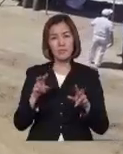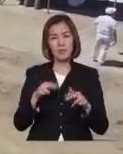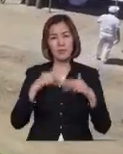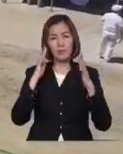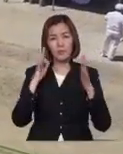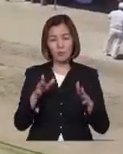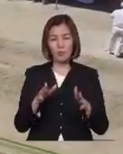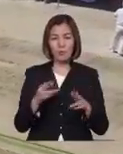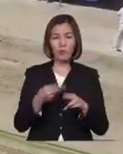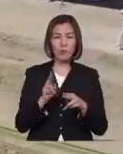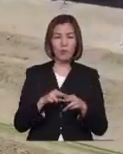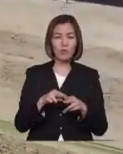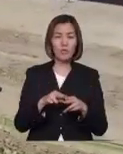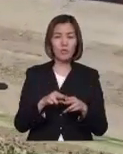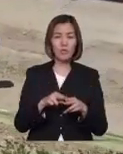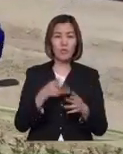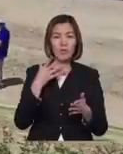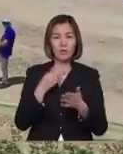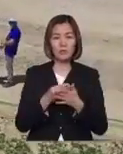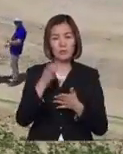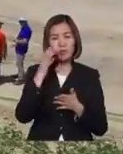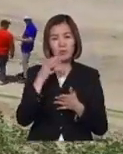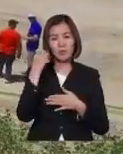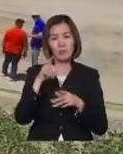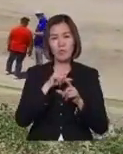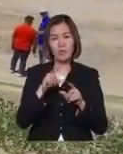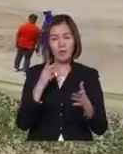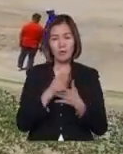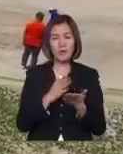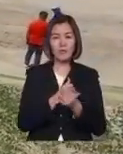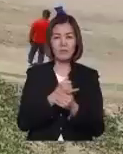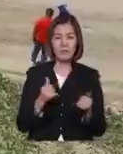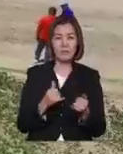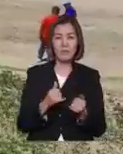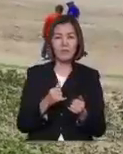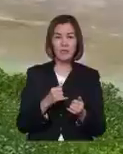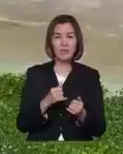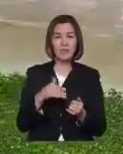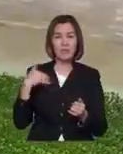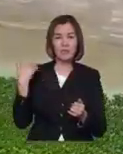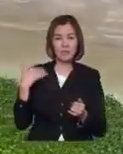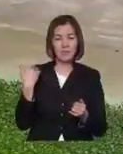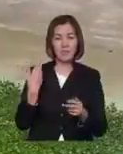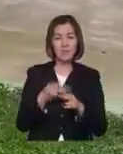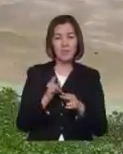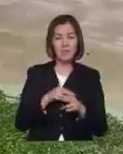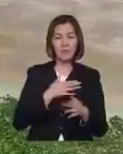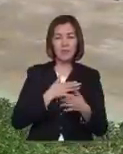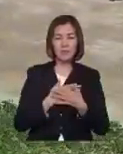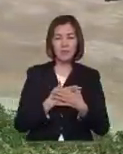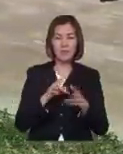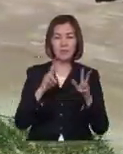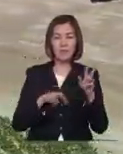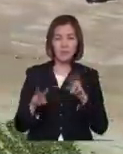көңіл бөледі. Өйткені фирманың өзінің жеке ғылыми зерттеу орталығы бар. Онда қызметкерлер пестицидтердің ең тиімді белсенді заттарын